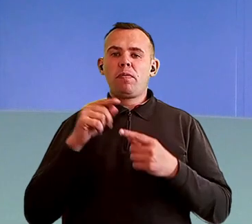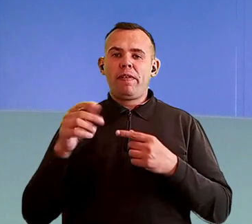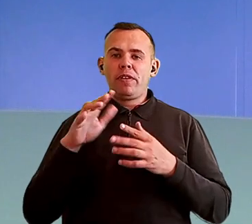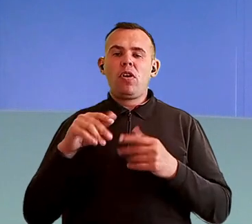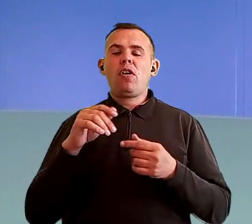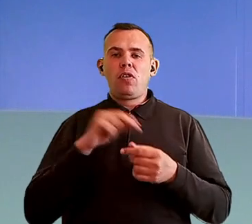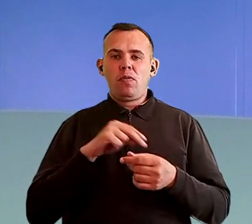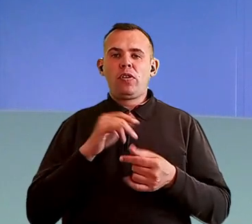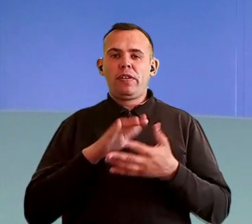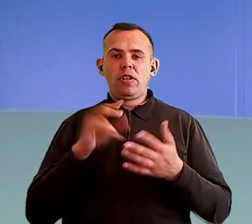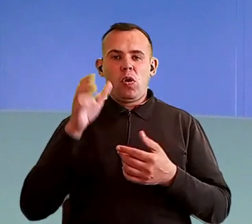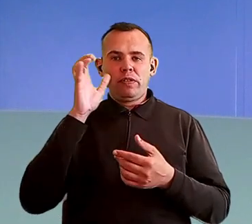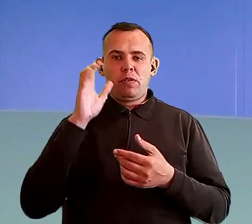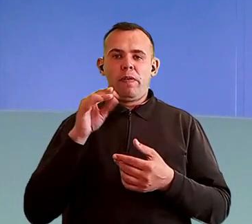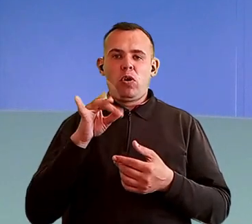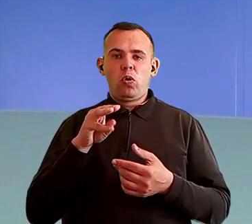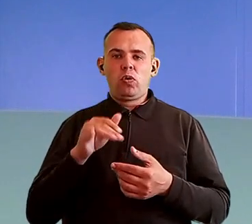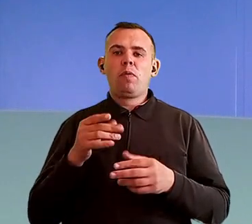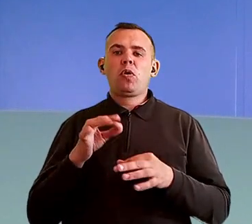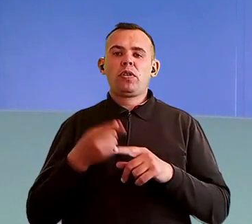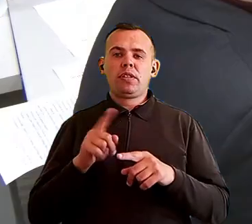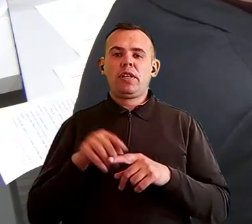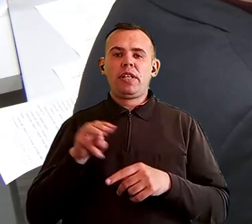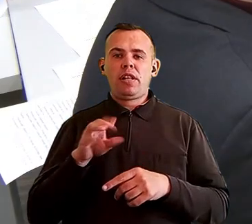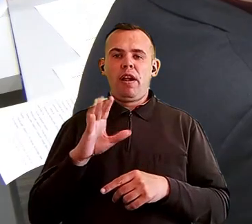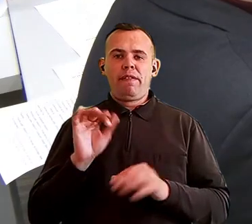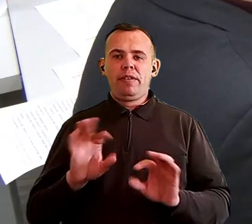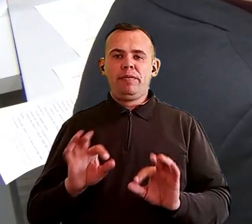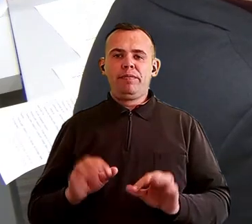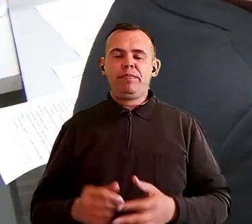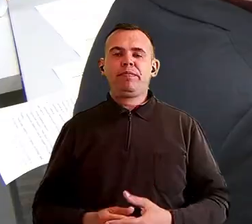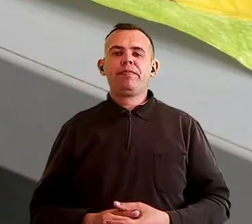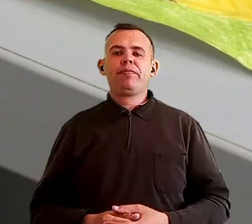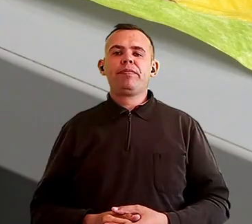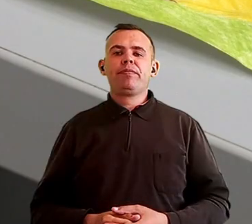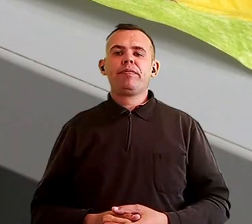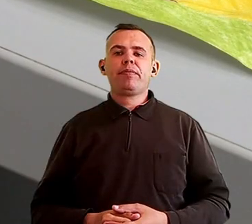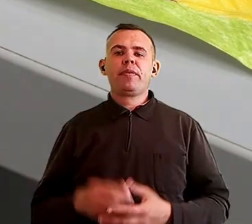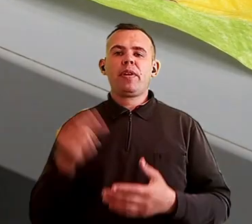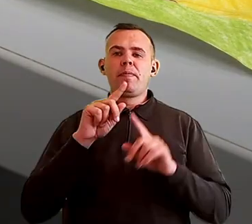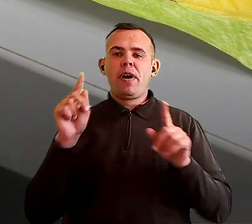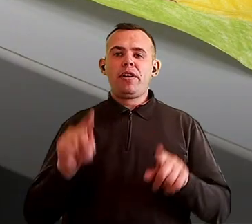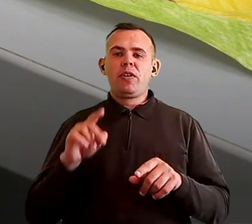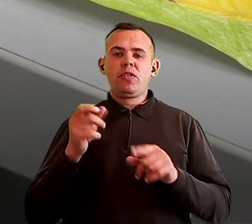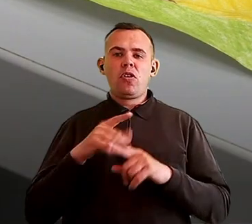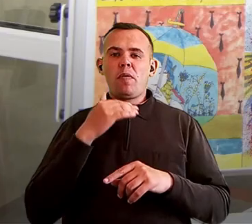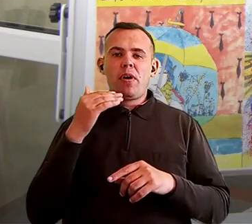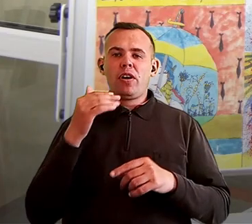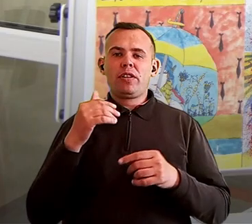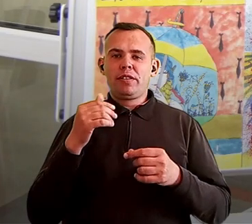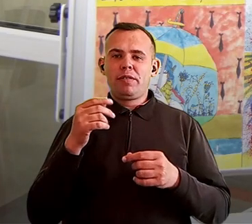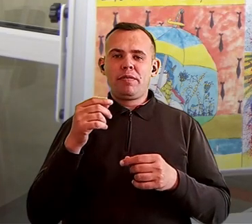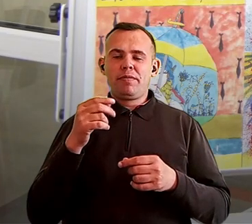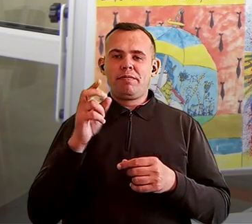освітньому фронті. Про це Тетяна Рева розкаже. Малюнки на столах, і в них багато жовтого, блакитного та червоного.